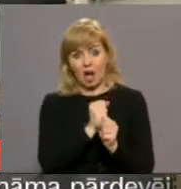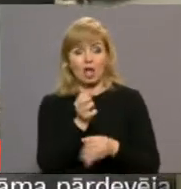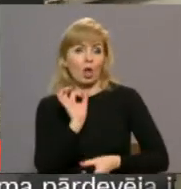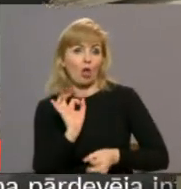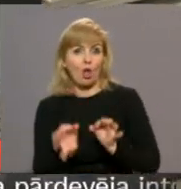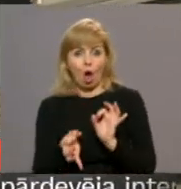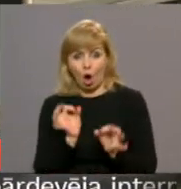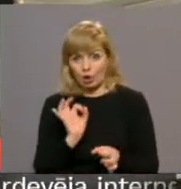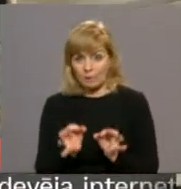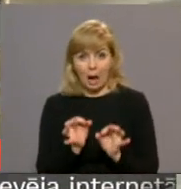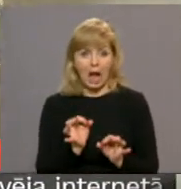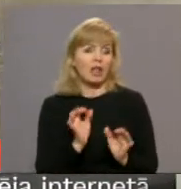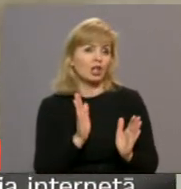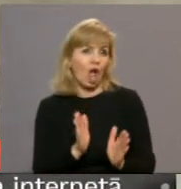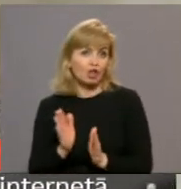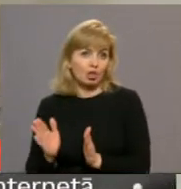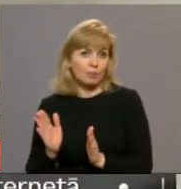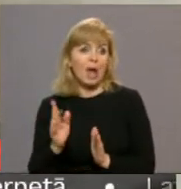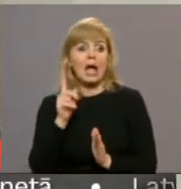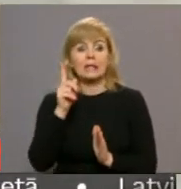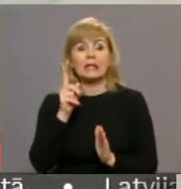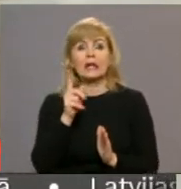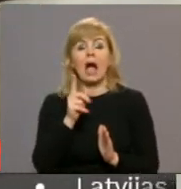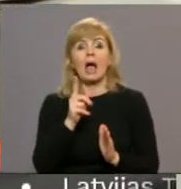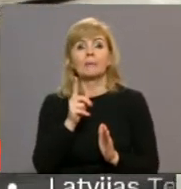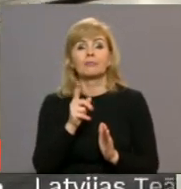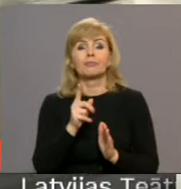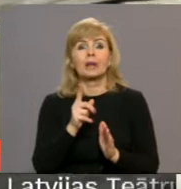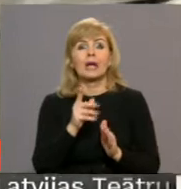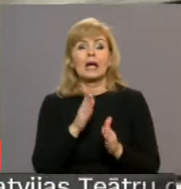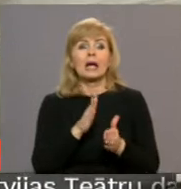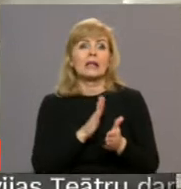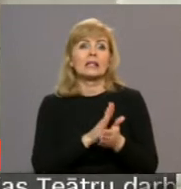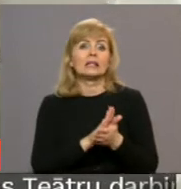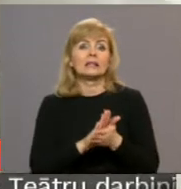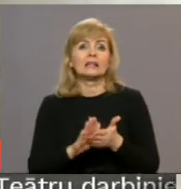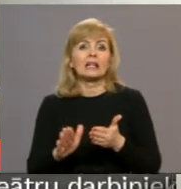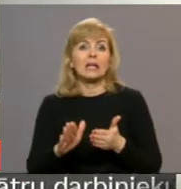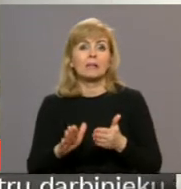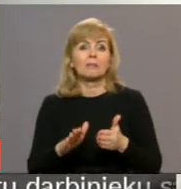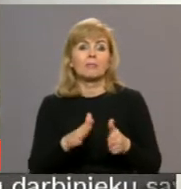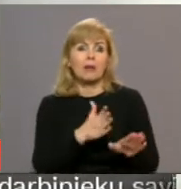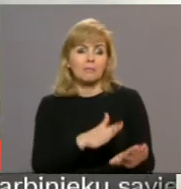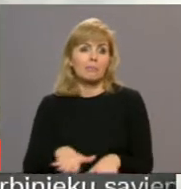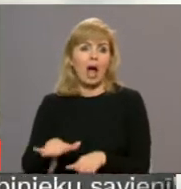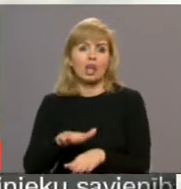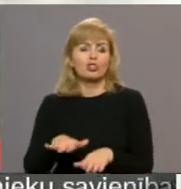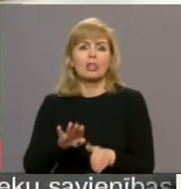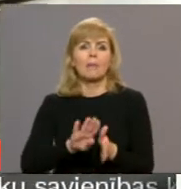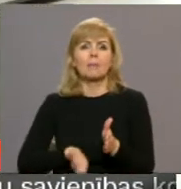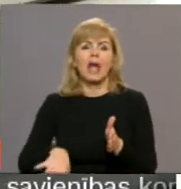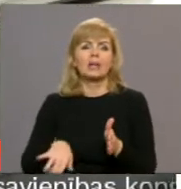Normālā režīmā, izņemot šo slīpmašīnu, kuru mēs bez putekļu filtra